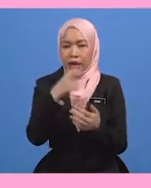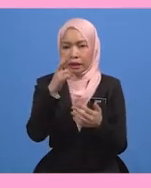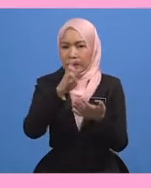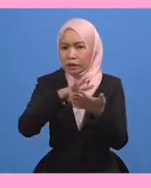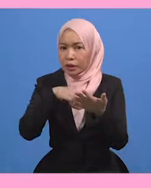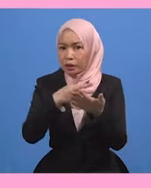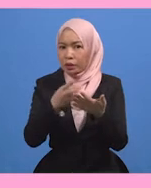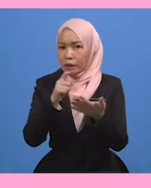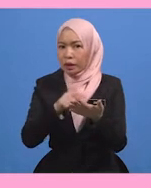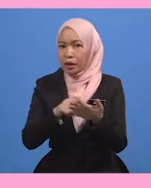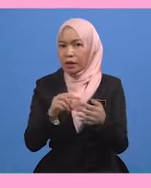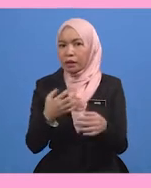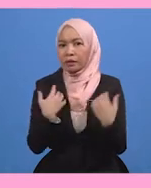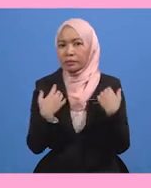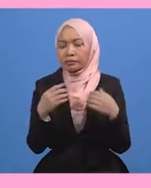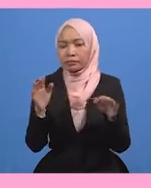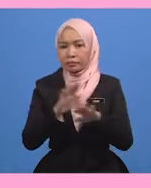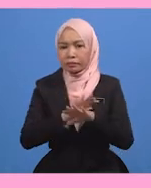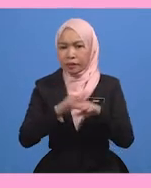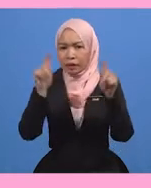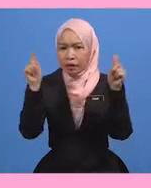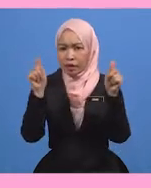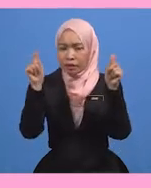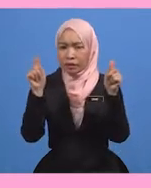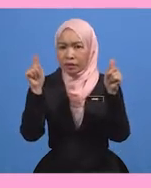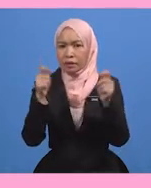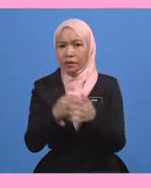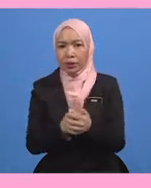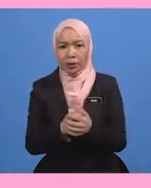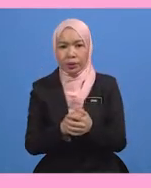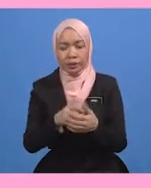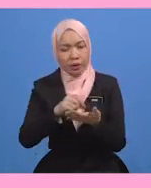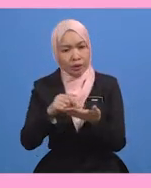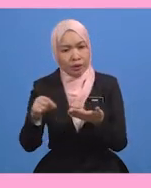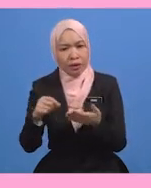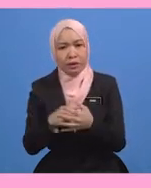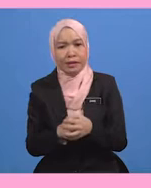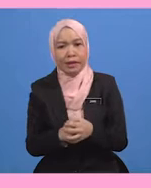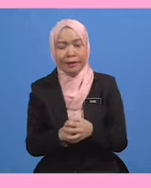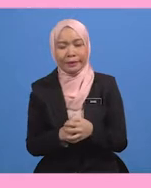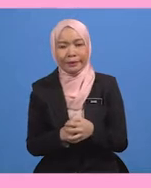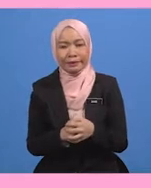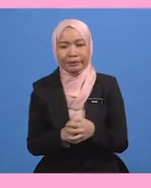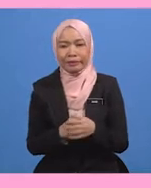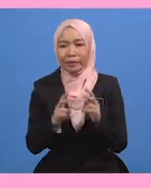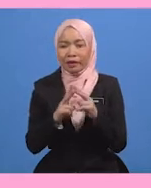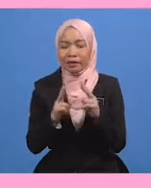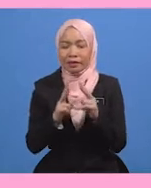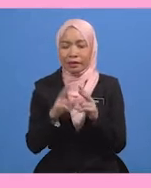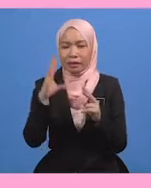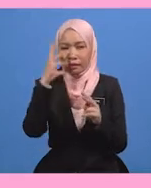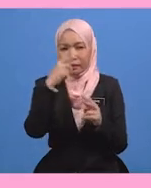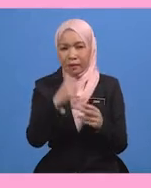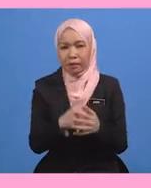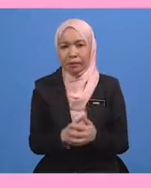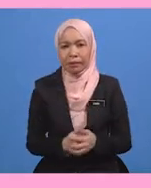Murid-murid, tolong ingat ya karya-karya Agong Hamka ni. Jangan lupa baca juga. Pasti murid-murid